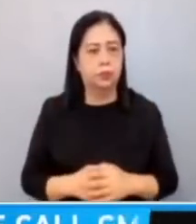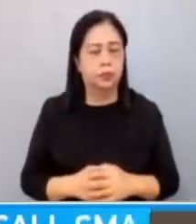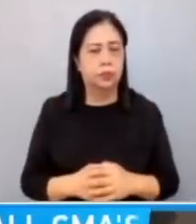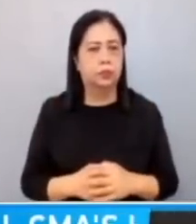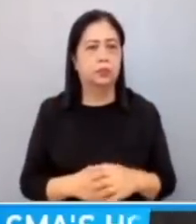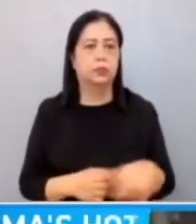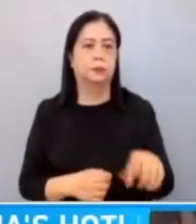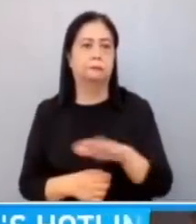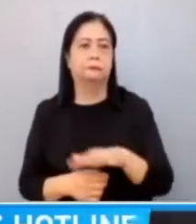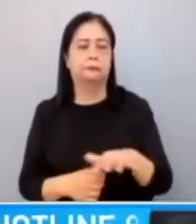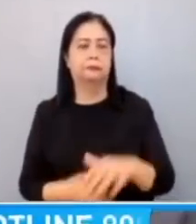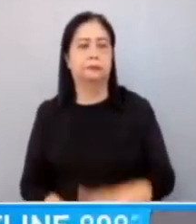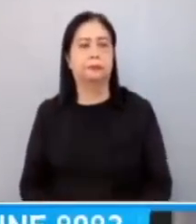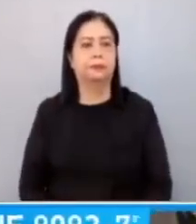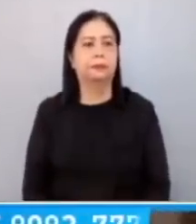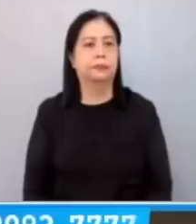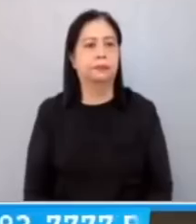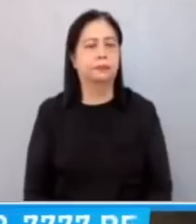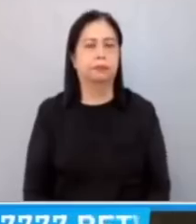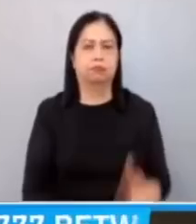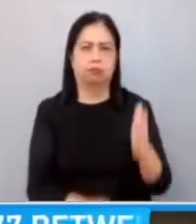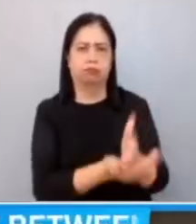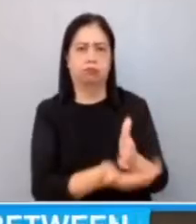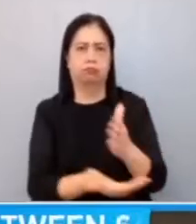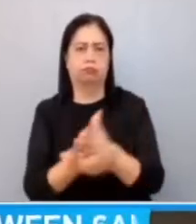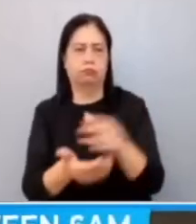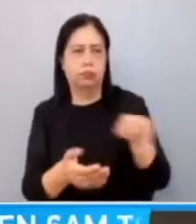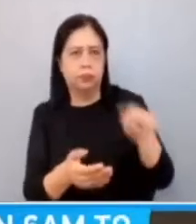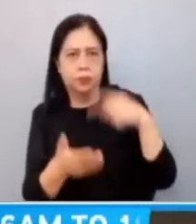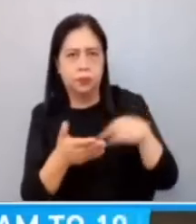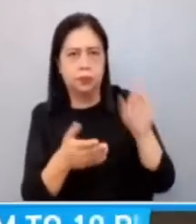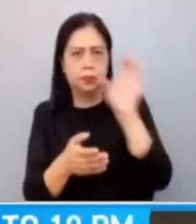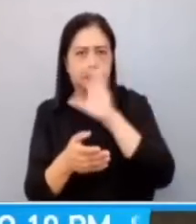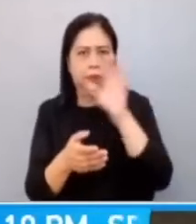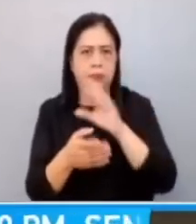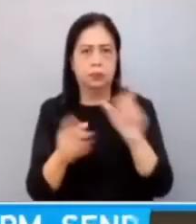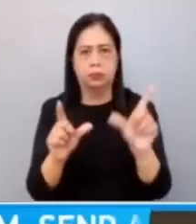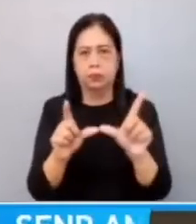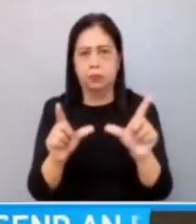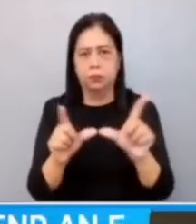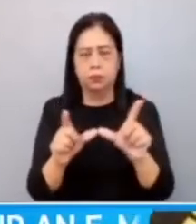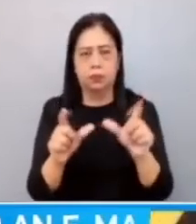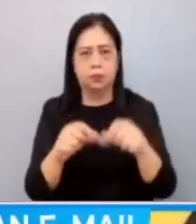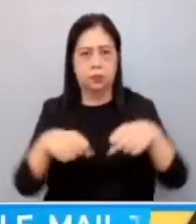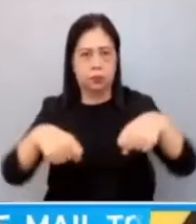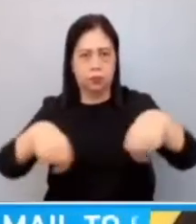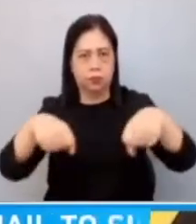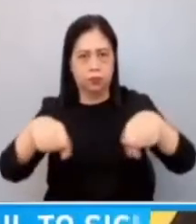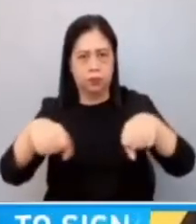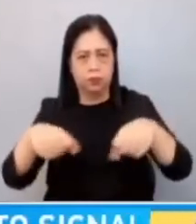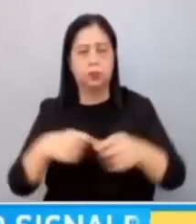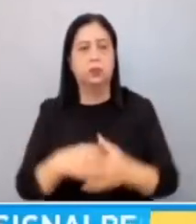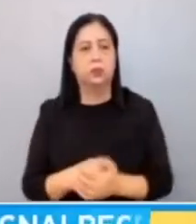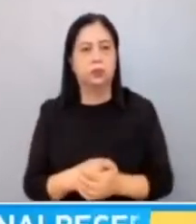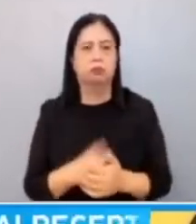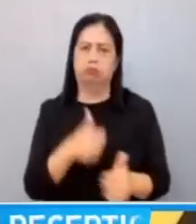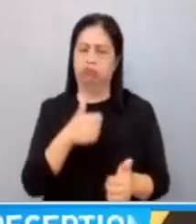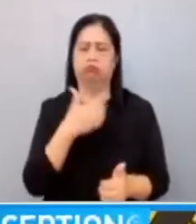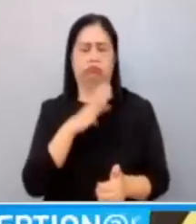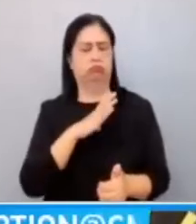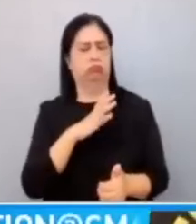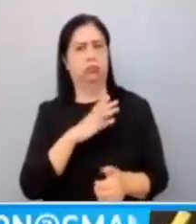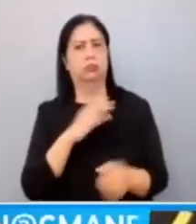Lunes. Pinapahinto ang mga motorista. Hinahanapan ng driver's license sa mga nakamotorsiklo. Mas maigi yun para ano?